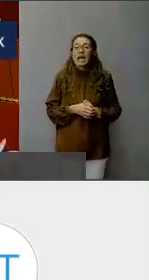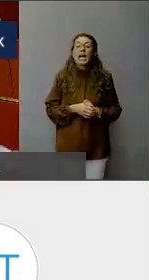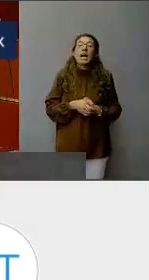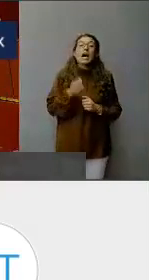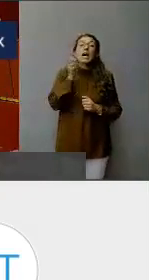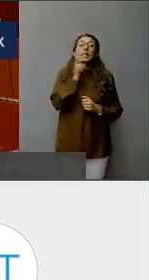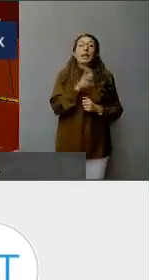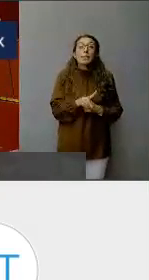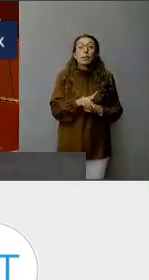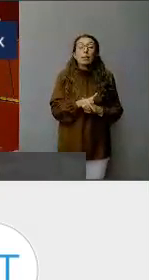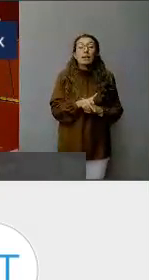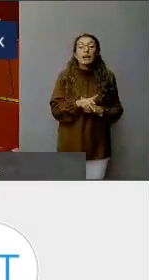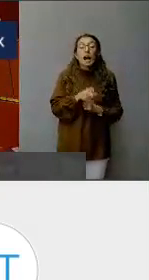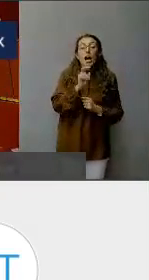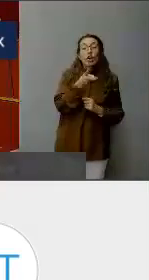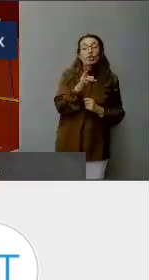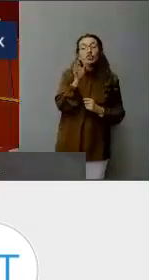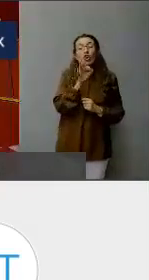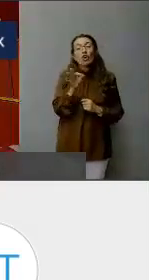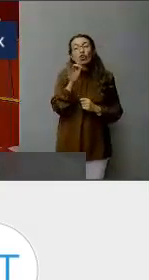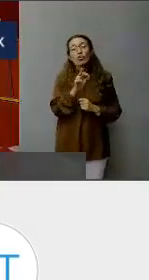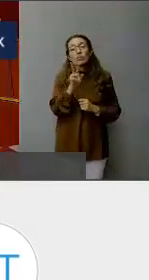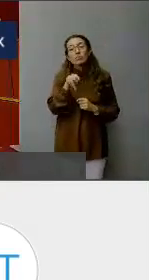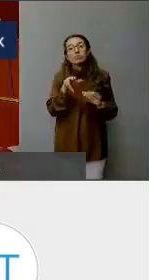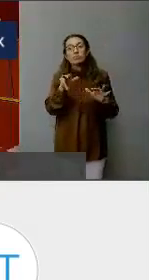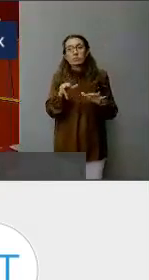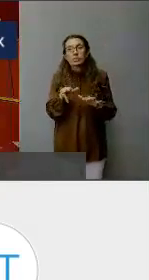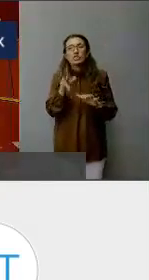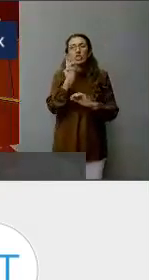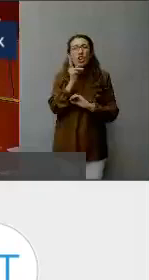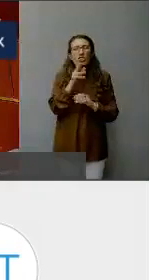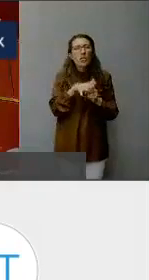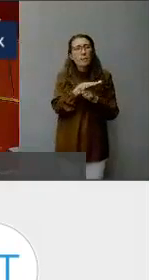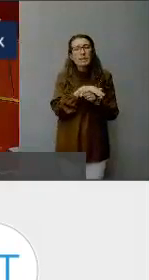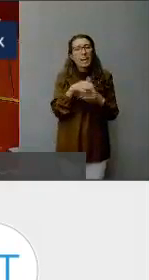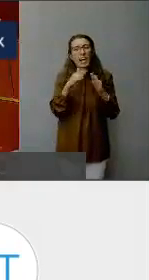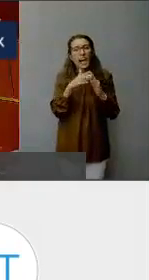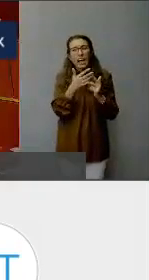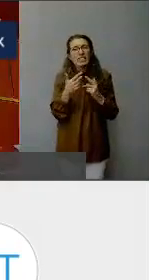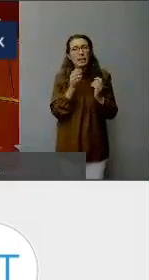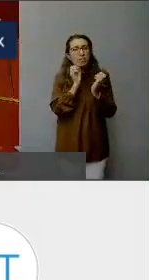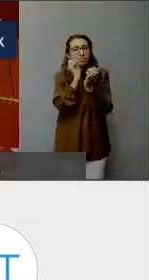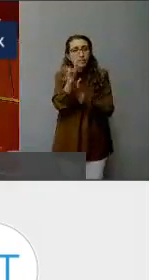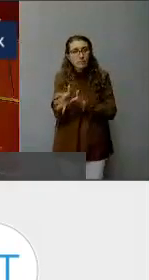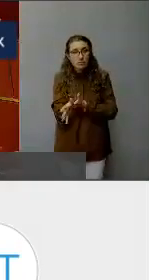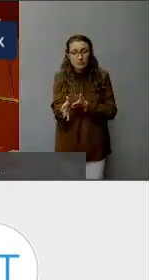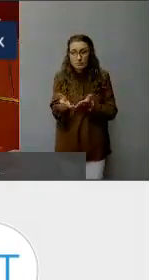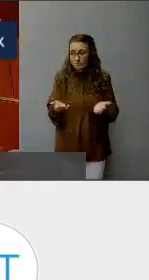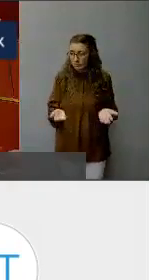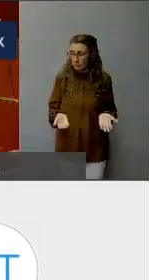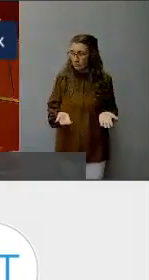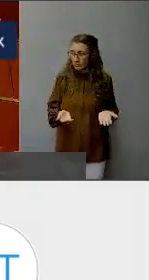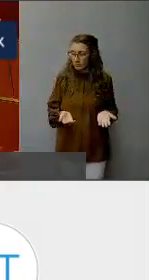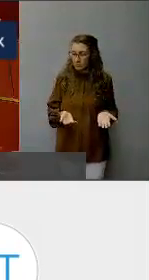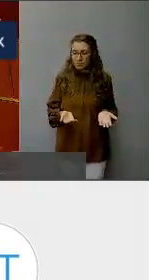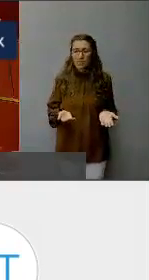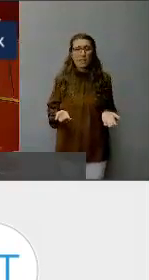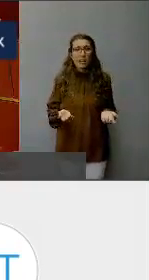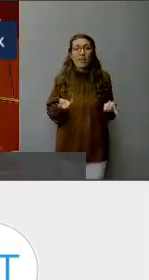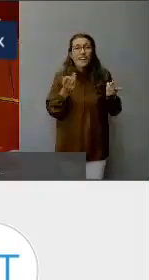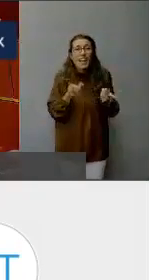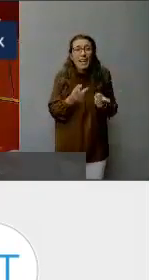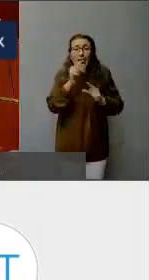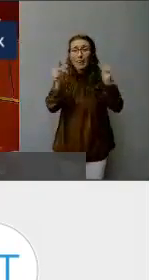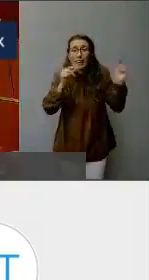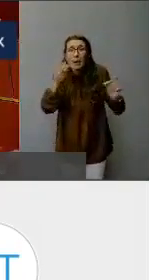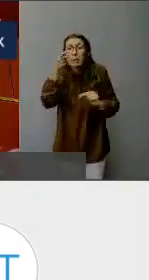12 8 parlando a tre mesi ma undici famiglie senza casa allo spopolamento deriva dal fatto che il proprietario che signora catena d'oro sfrattati quelli